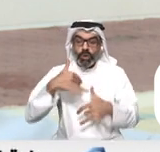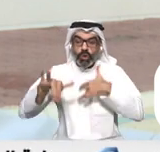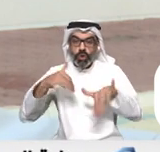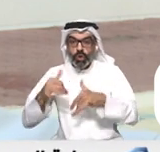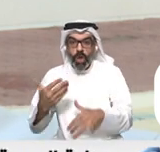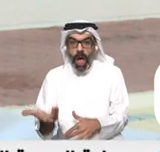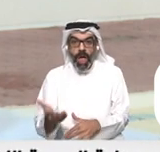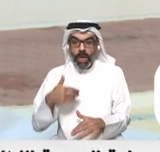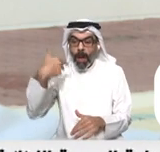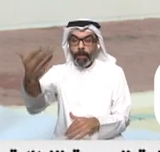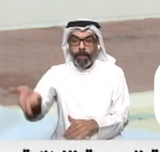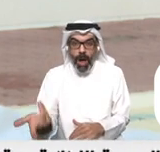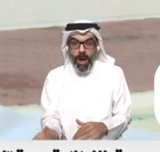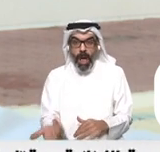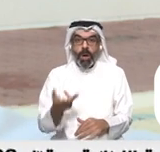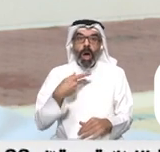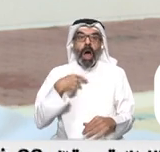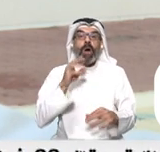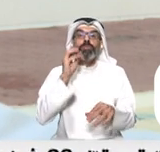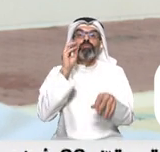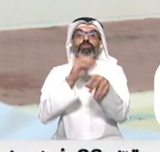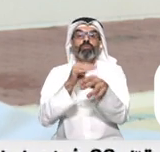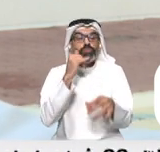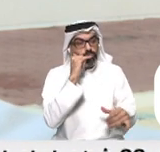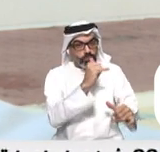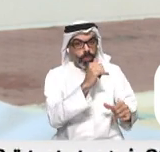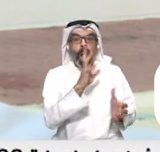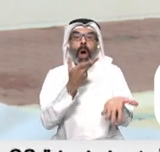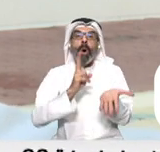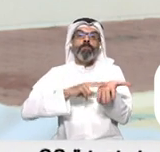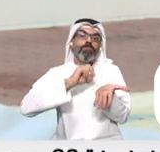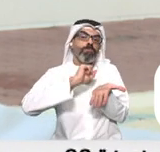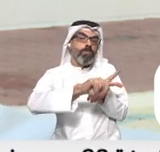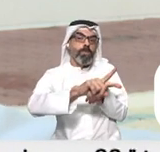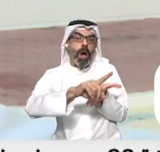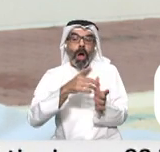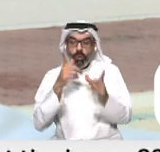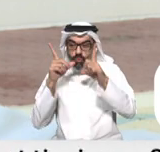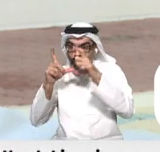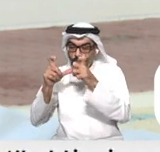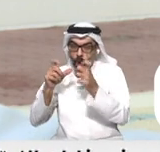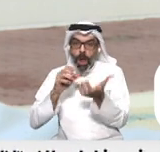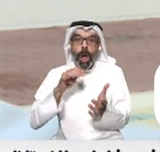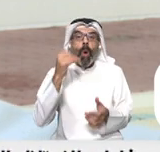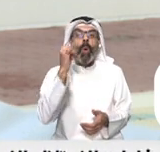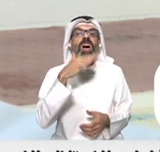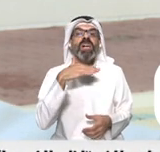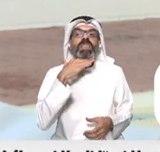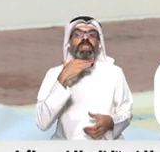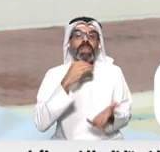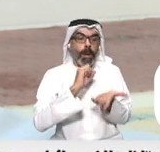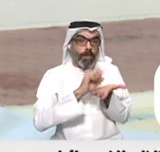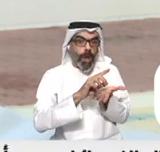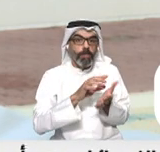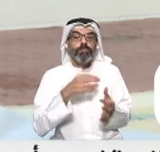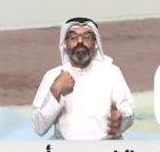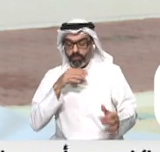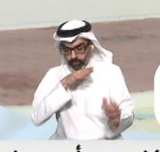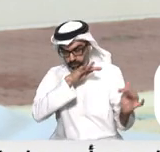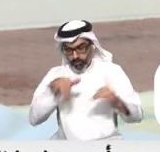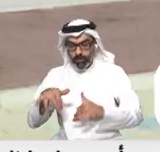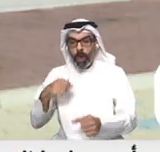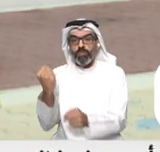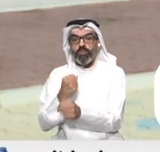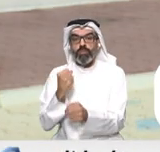على الرايات في الطرقات، مجرد ما يتم تصويرها وإرسالها على رقم الواتساب سيتم التعامل معها بأسرع